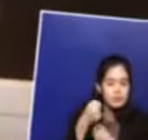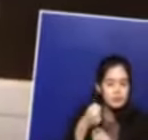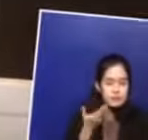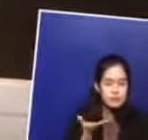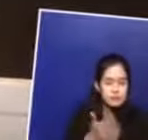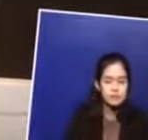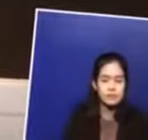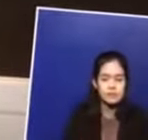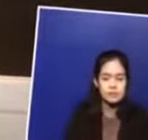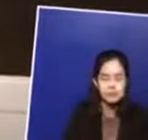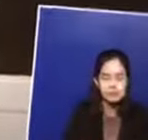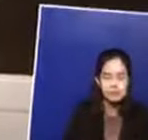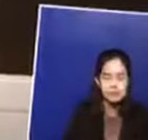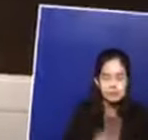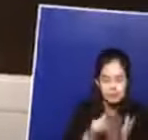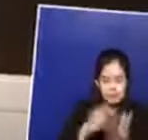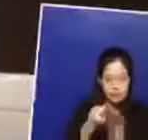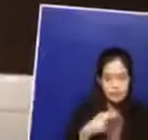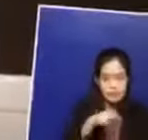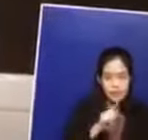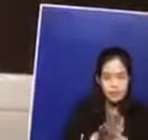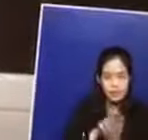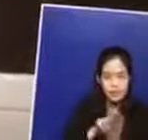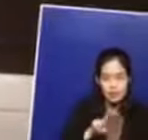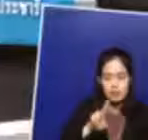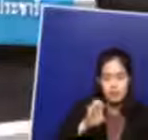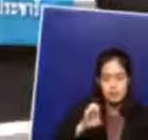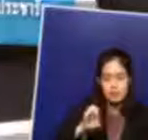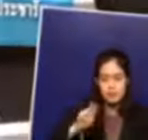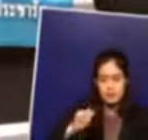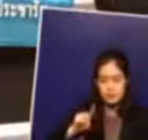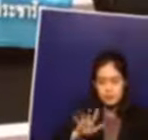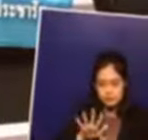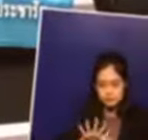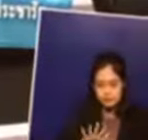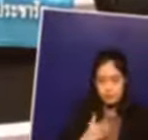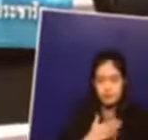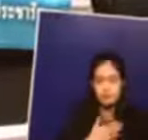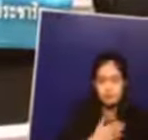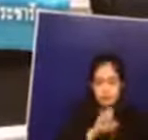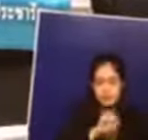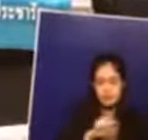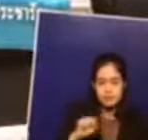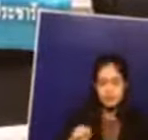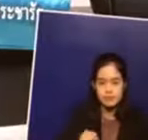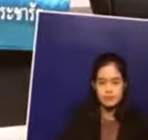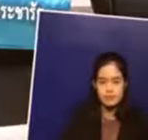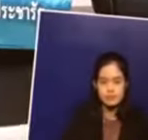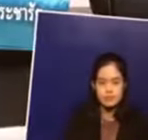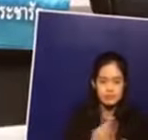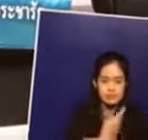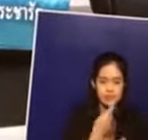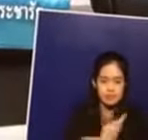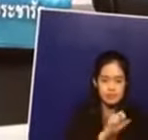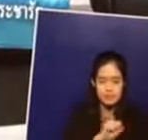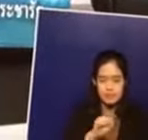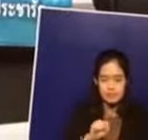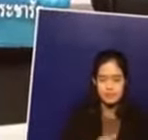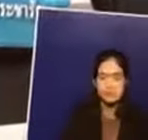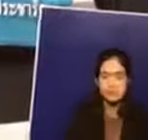าก่อนครับเชิญครับ ท่านประธานคะดิฉันนางสาวปรินาไกรคุปสมาชิกสภาผู้แทนราษฎรจังหวัดราชบุรีนะคะ